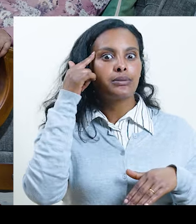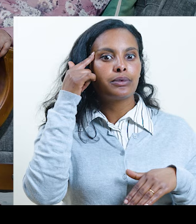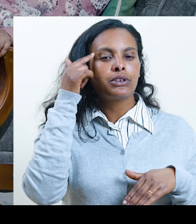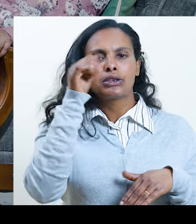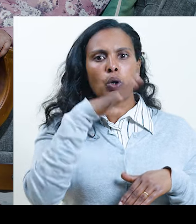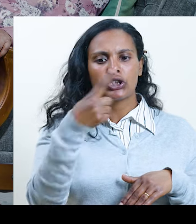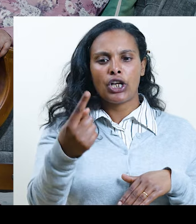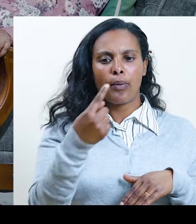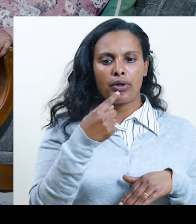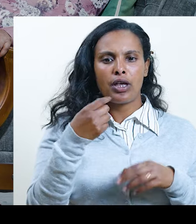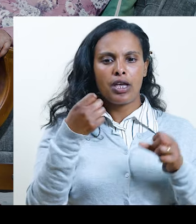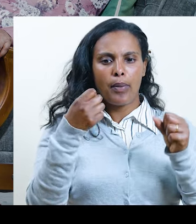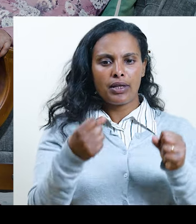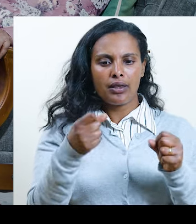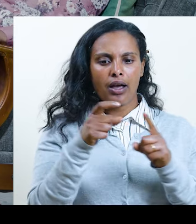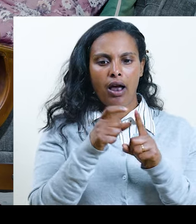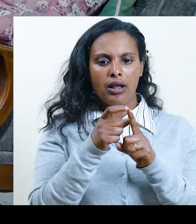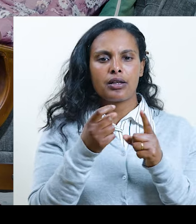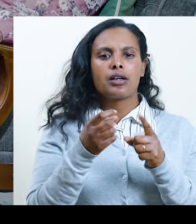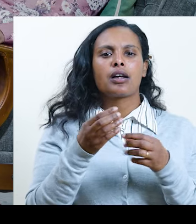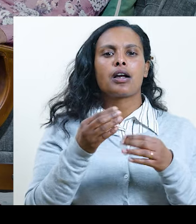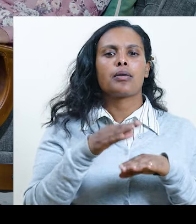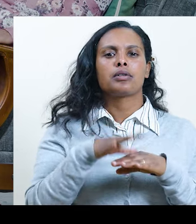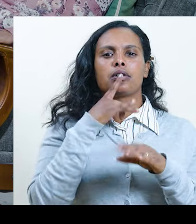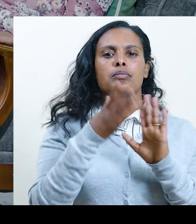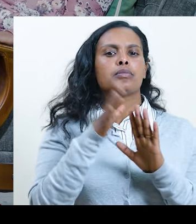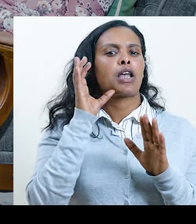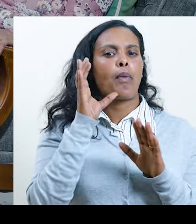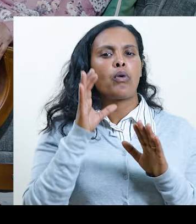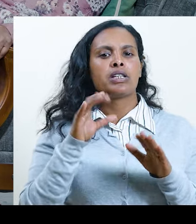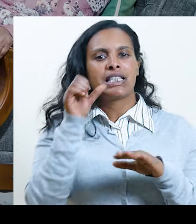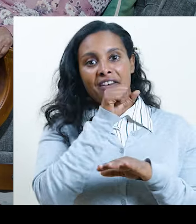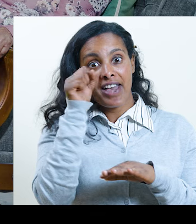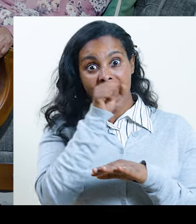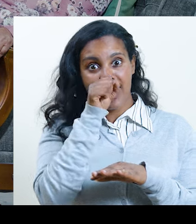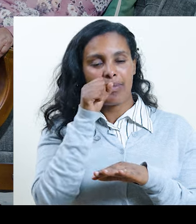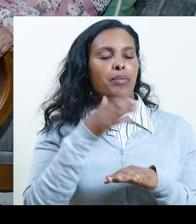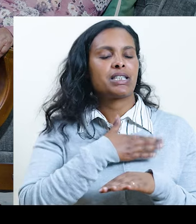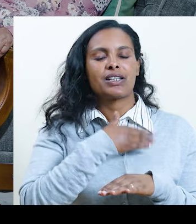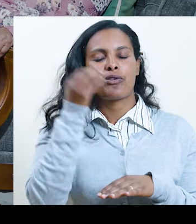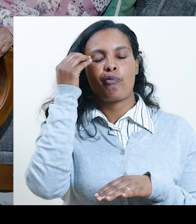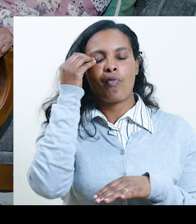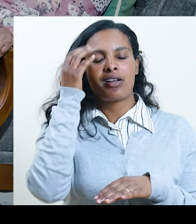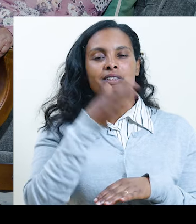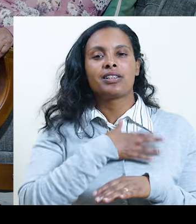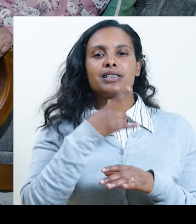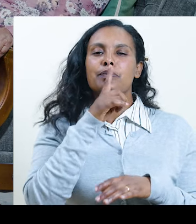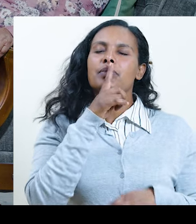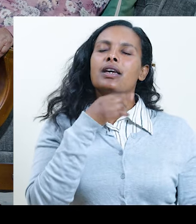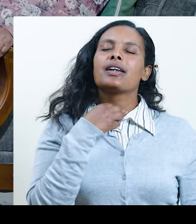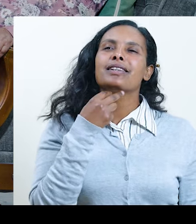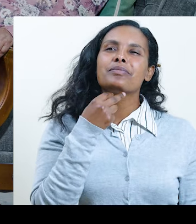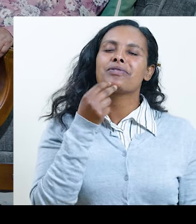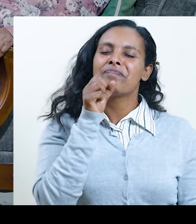ሰዎች እየመጡ የብርታት ቃላቶችን ከሚሰጡኝ በላይ የምሰማው ዘፈን ያስደስተኝ ነበር እና በዛ ሰዓት ዝም